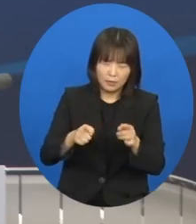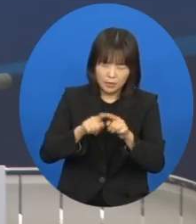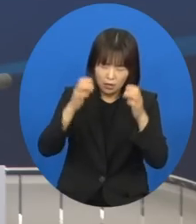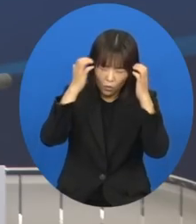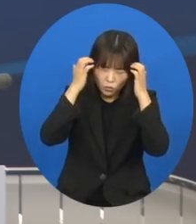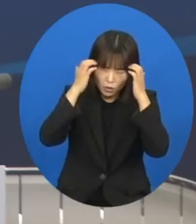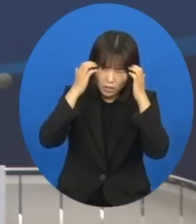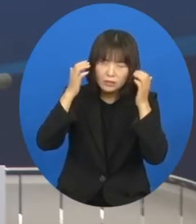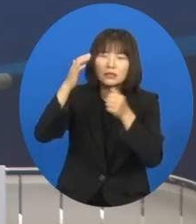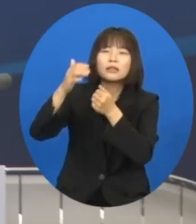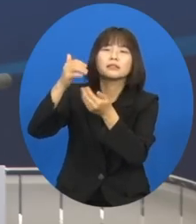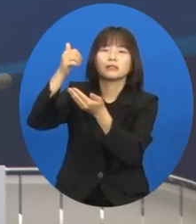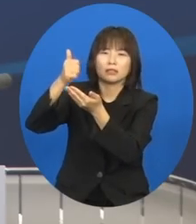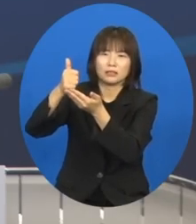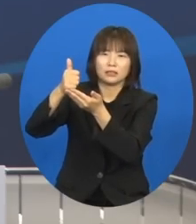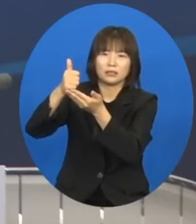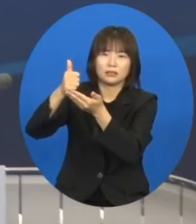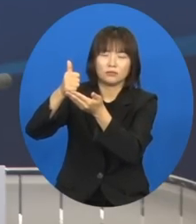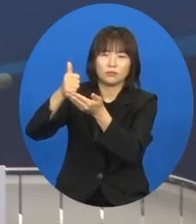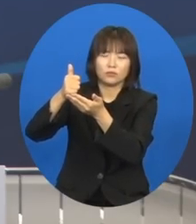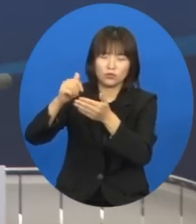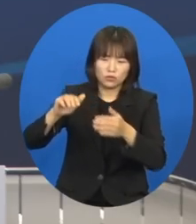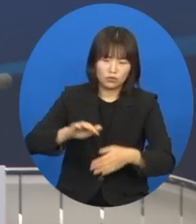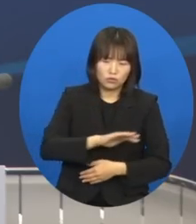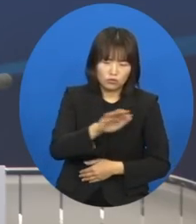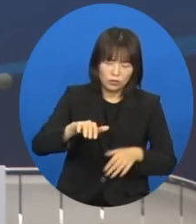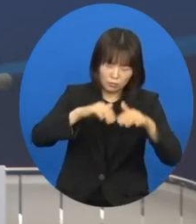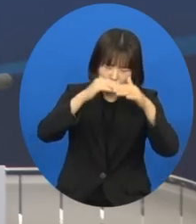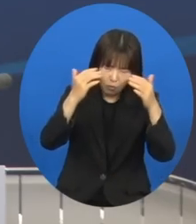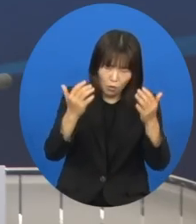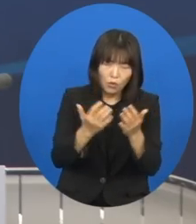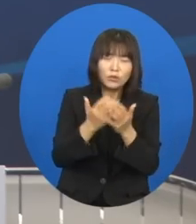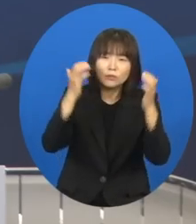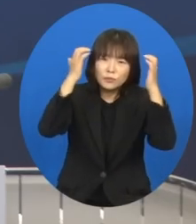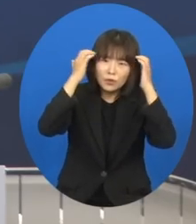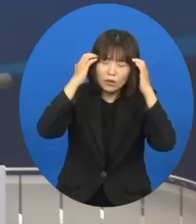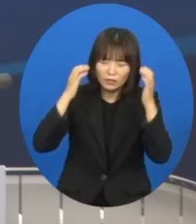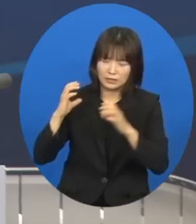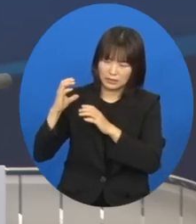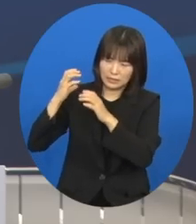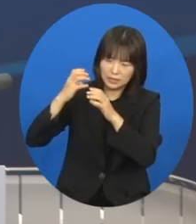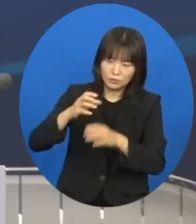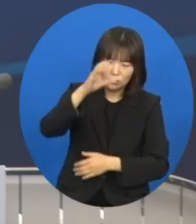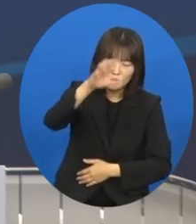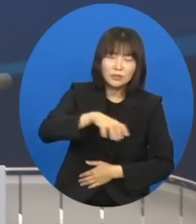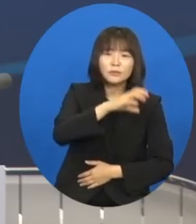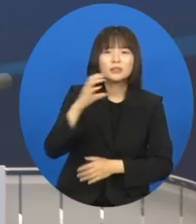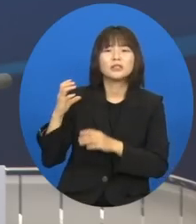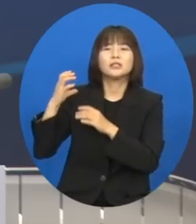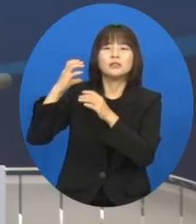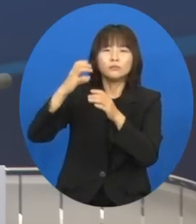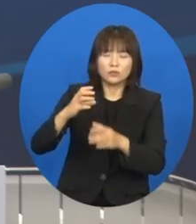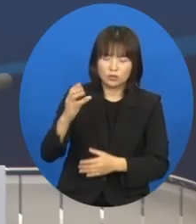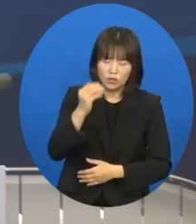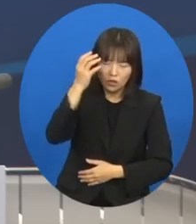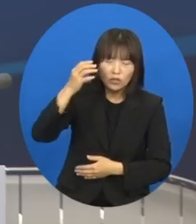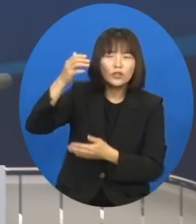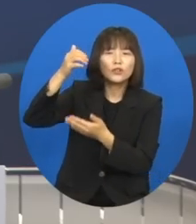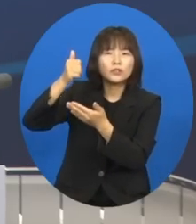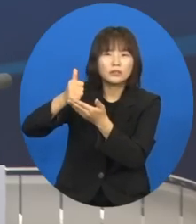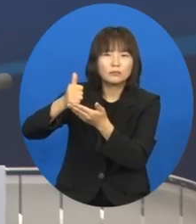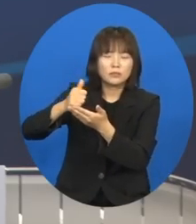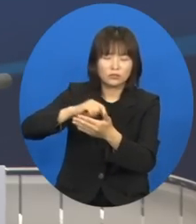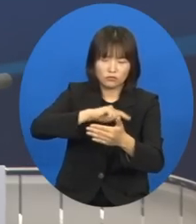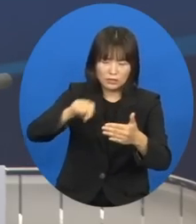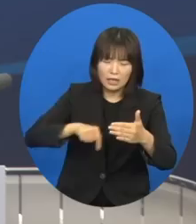우리의 모든 질고를 짊어지고 우리의 모든 십자가를 짊어지고 성령이 우리 안에서 말할 수